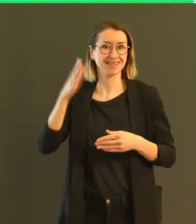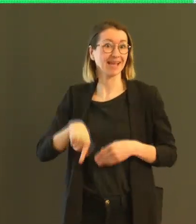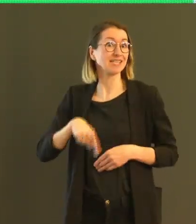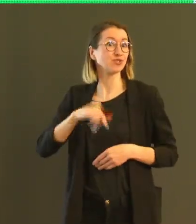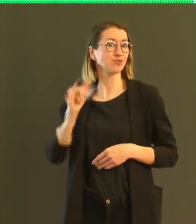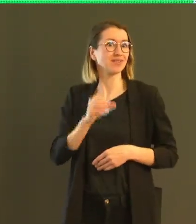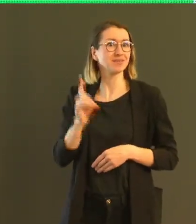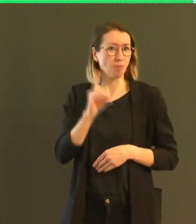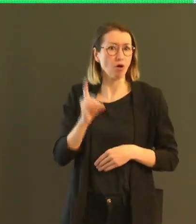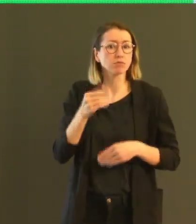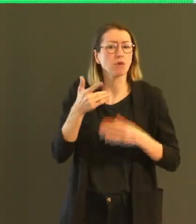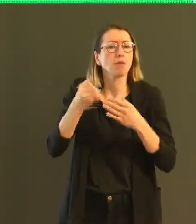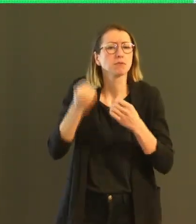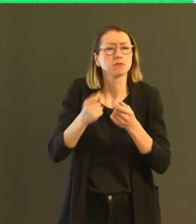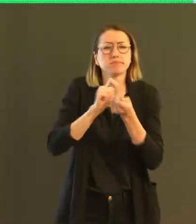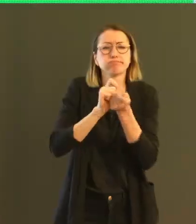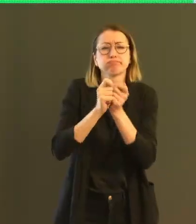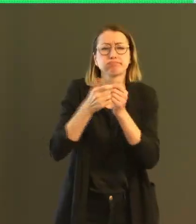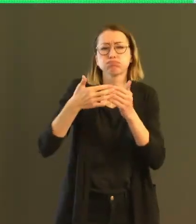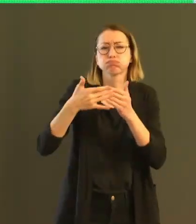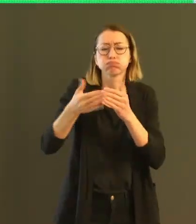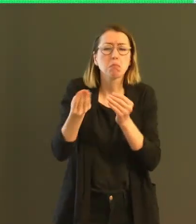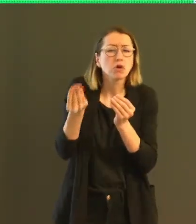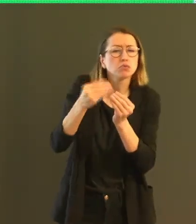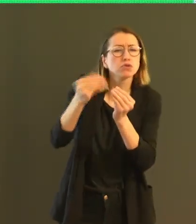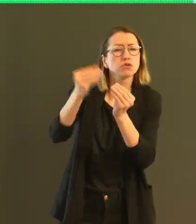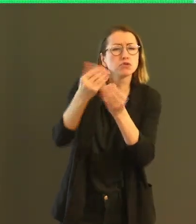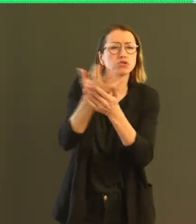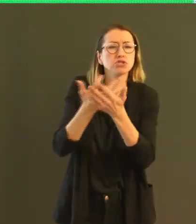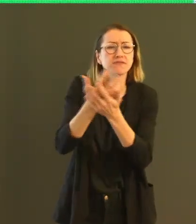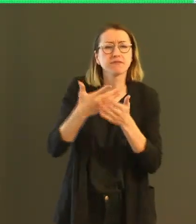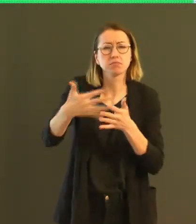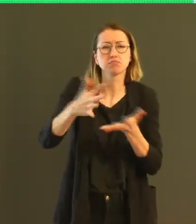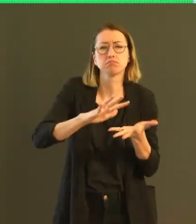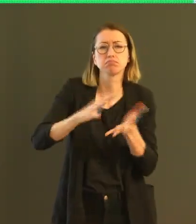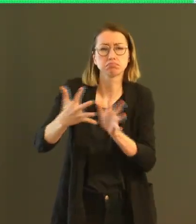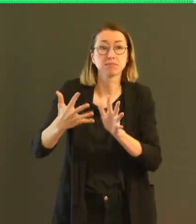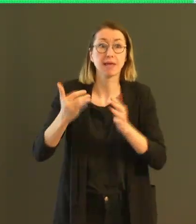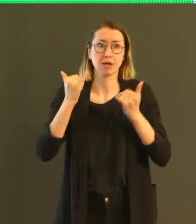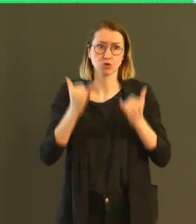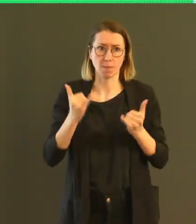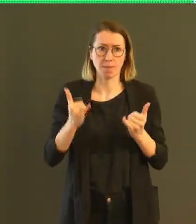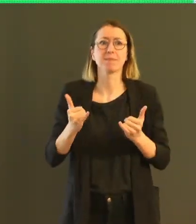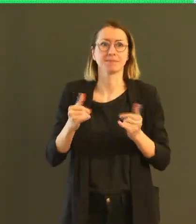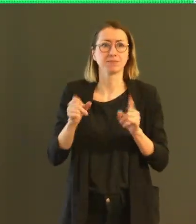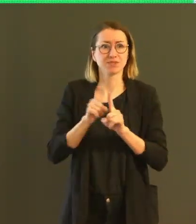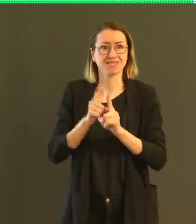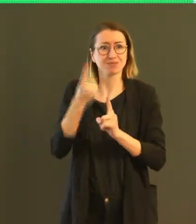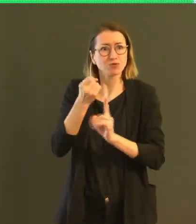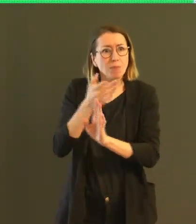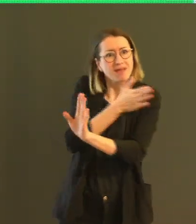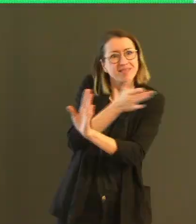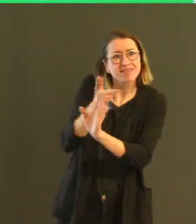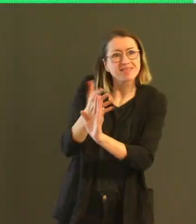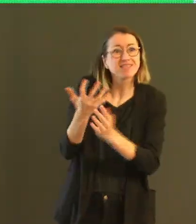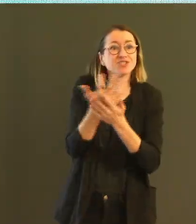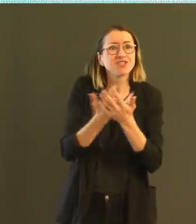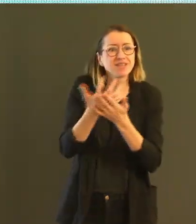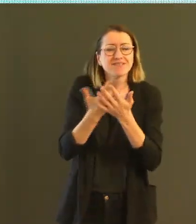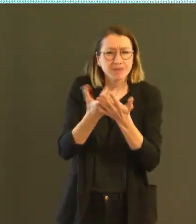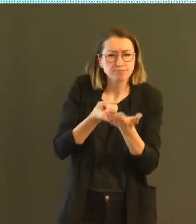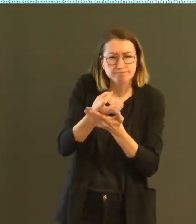dans ces données dans les jours qui viennent et en même temps bien sûr les tendances sur la dernière semaine le nombre de